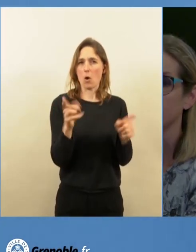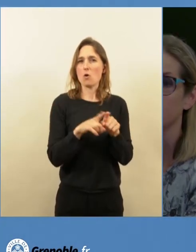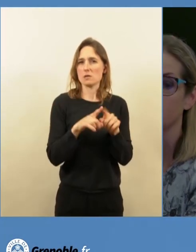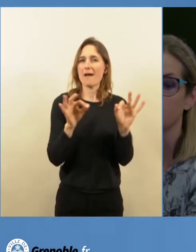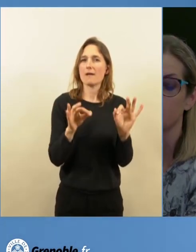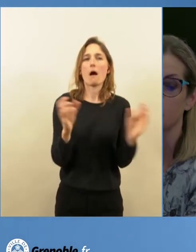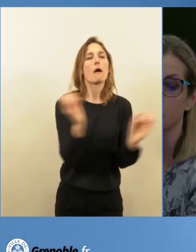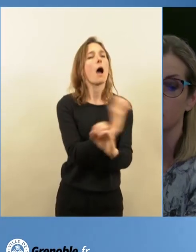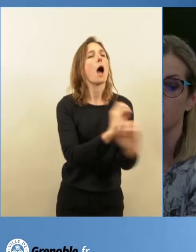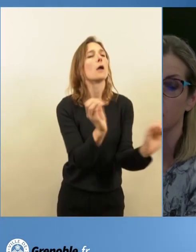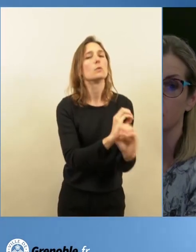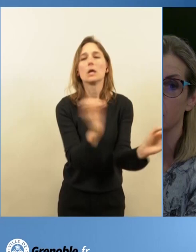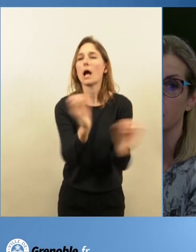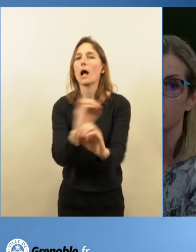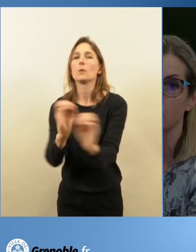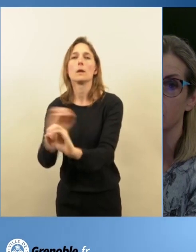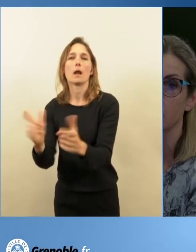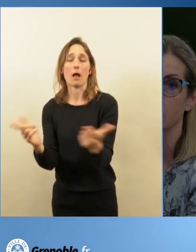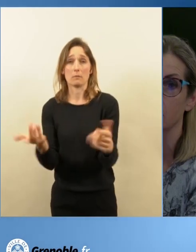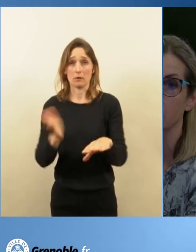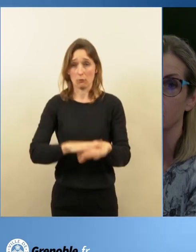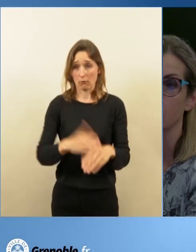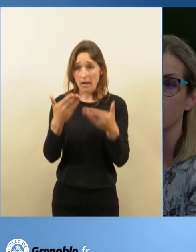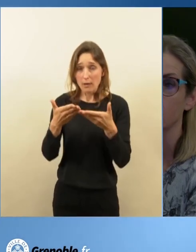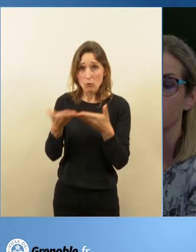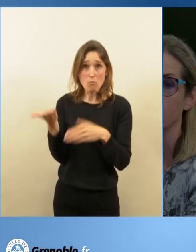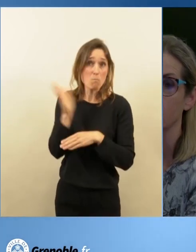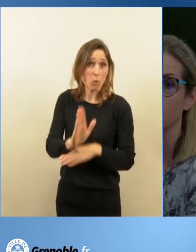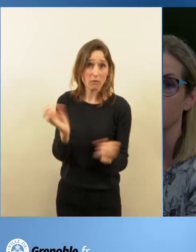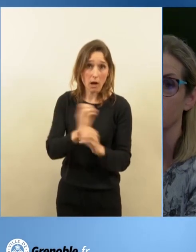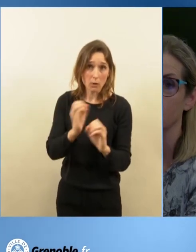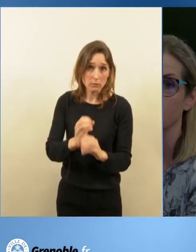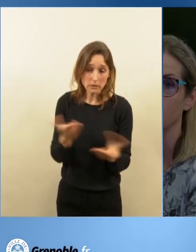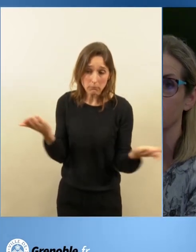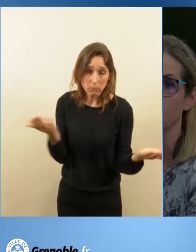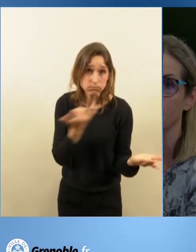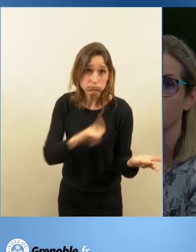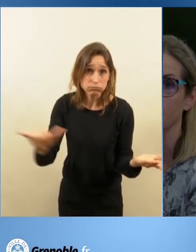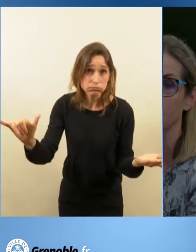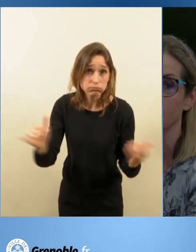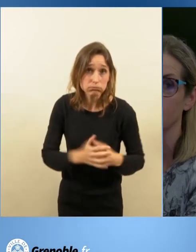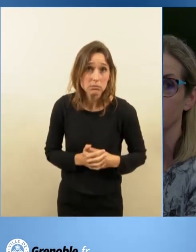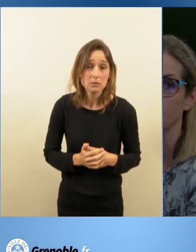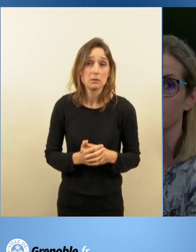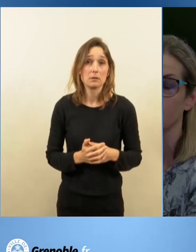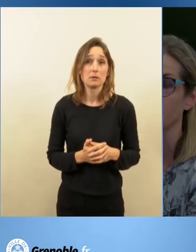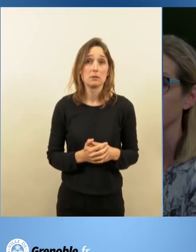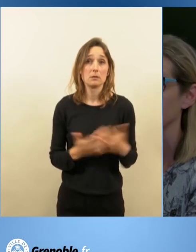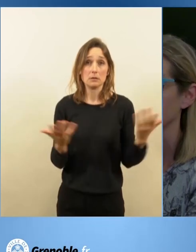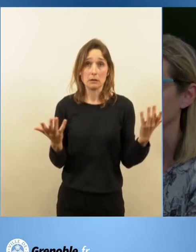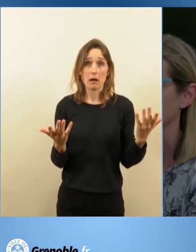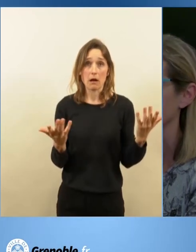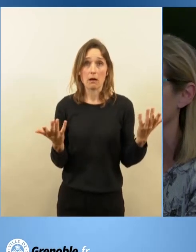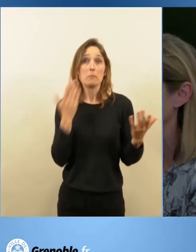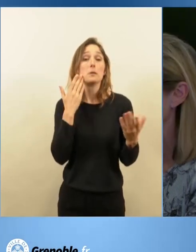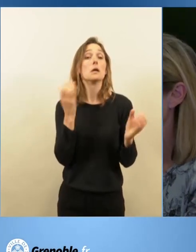gratuités alors que toutes les études démontent ce qu'il en est de l'efficacité et que personne ne connaît les conséquences